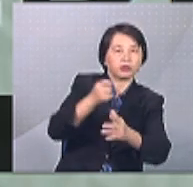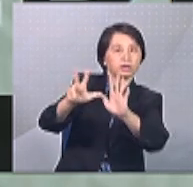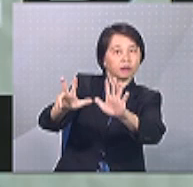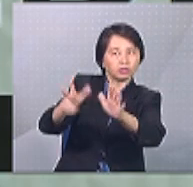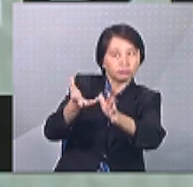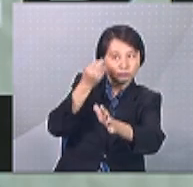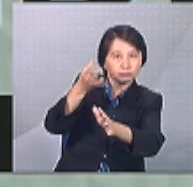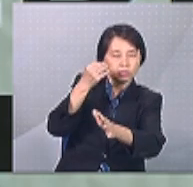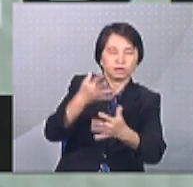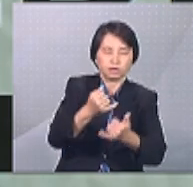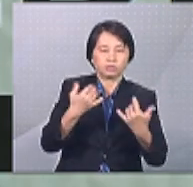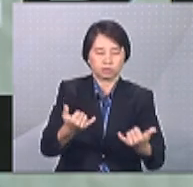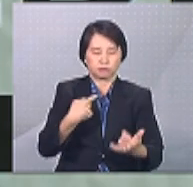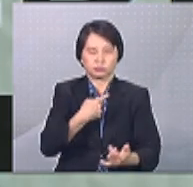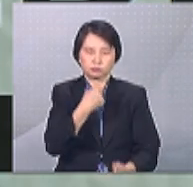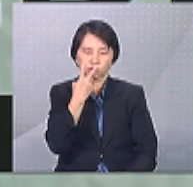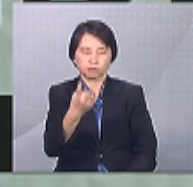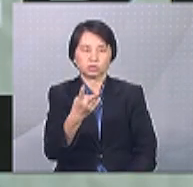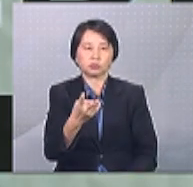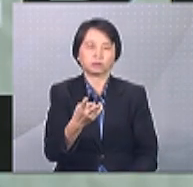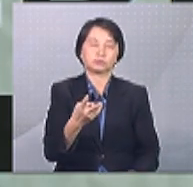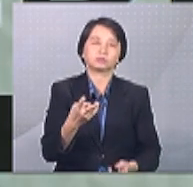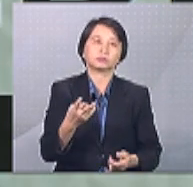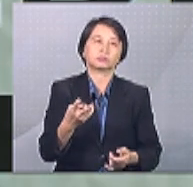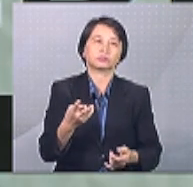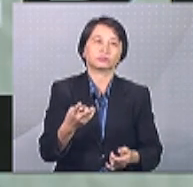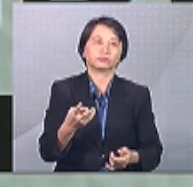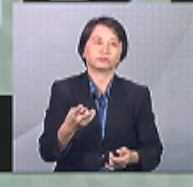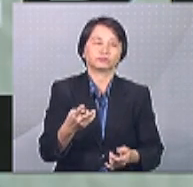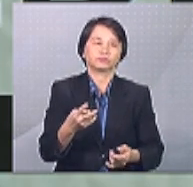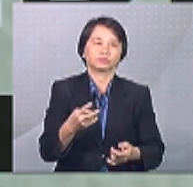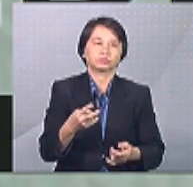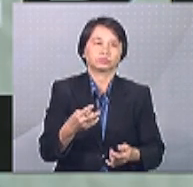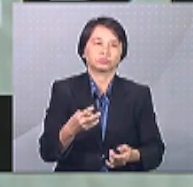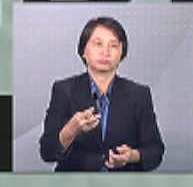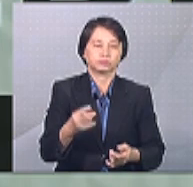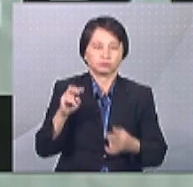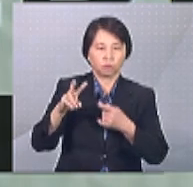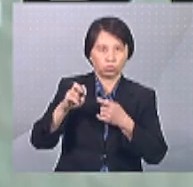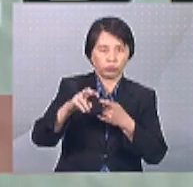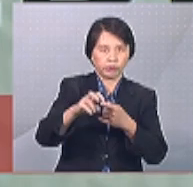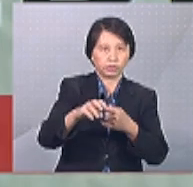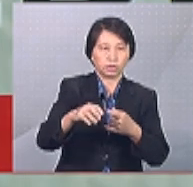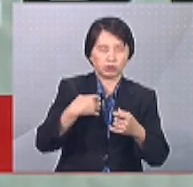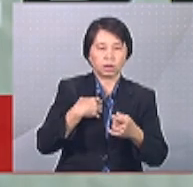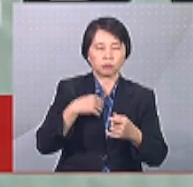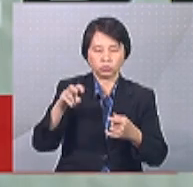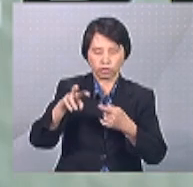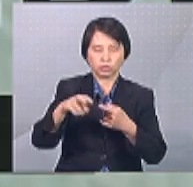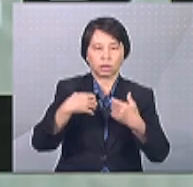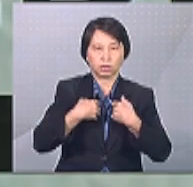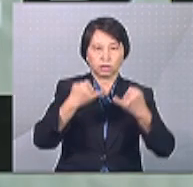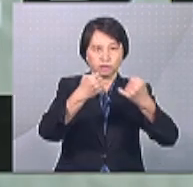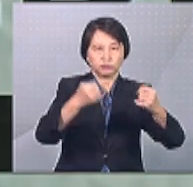Dan juga sekarang ini kita lihat dari segi strain ataupun virus ni ada terbagi pada virus